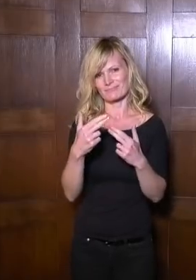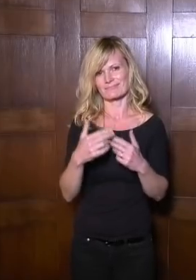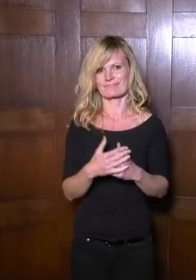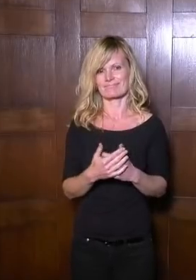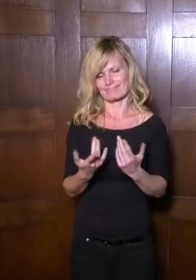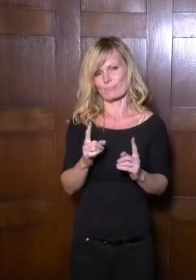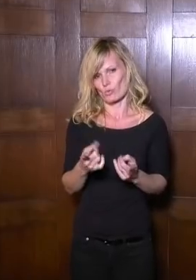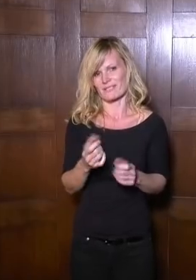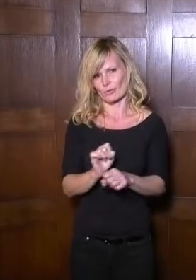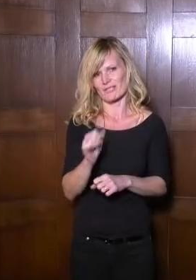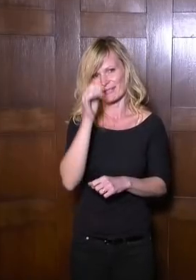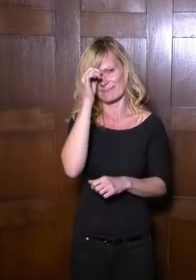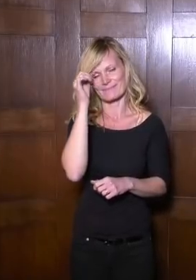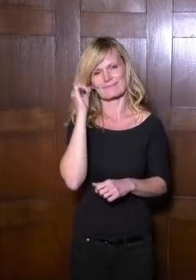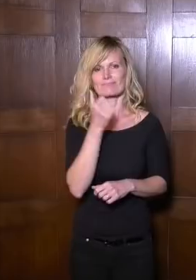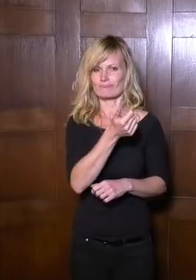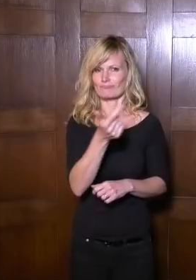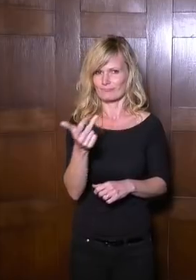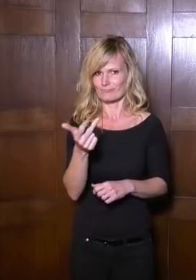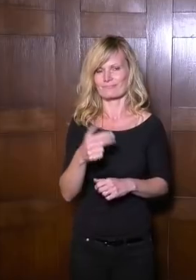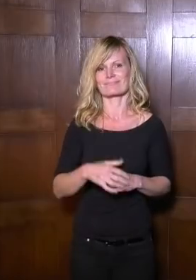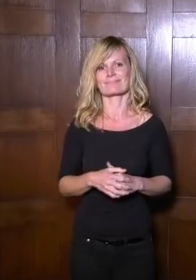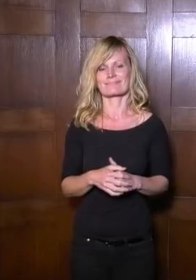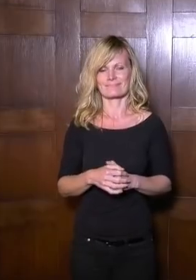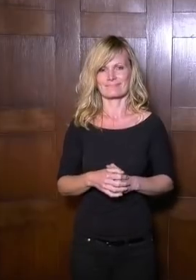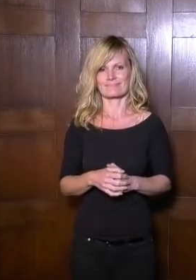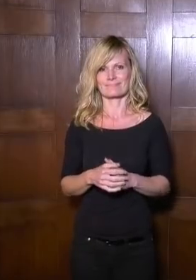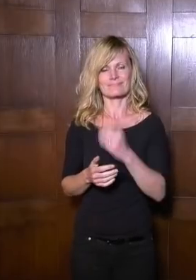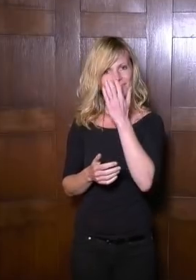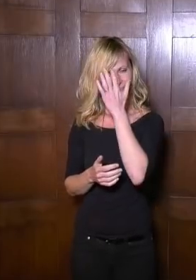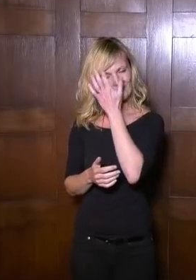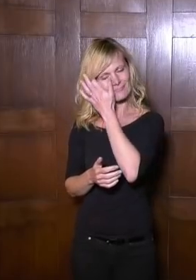Frau Kessica, Frau Hausting und dann Herr Thomas.